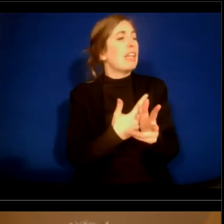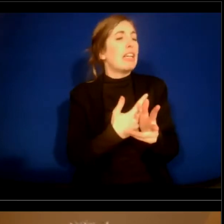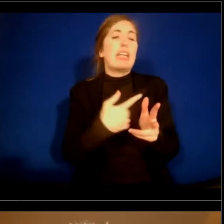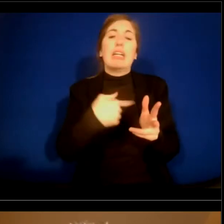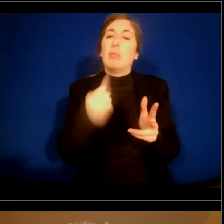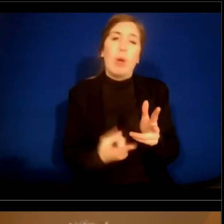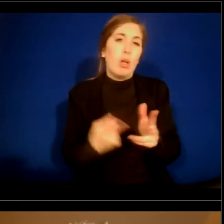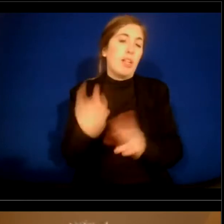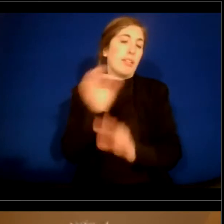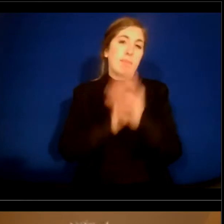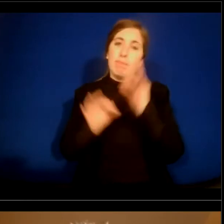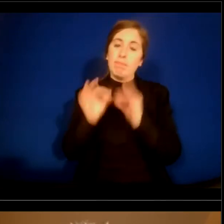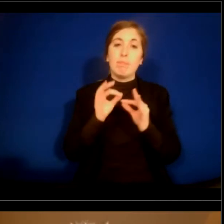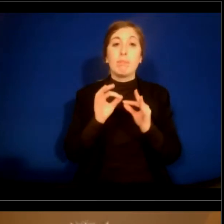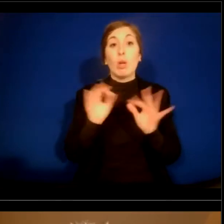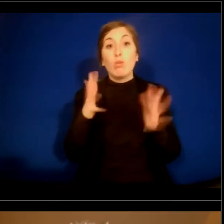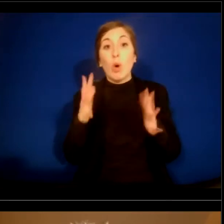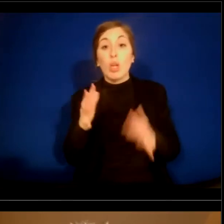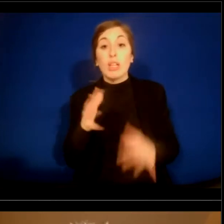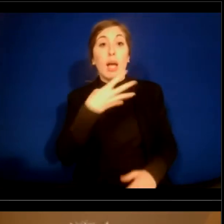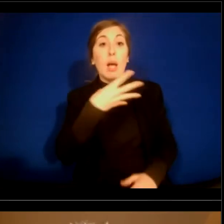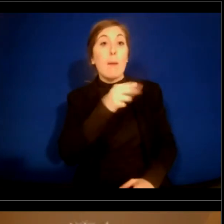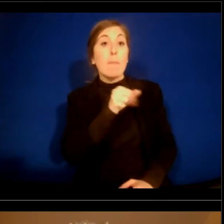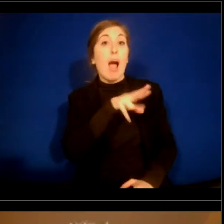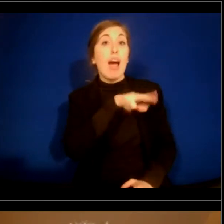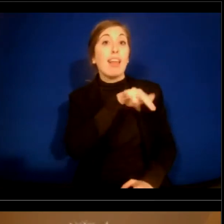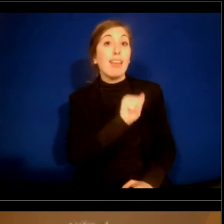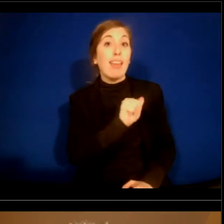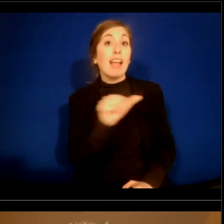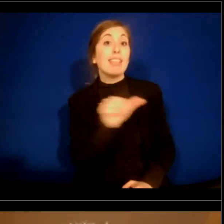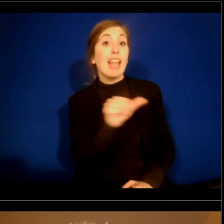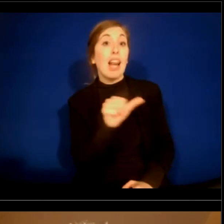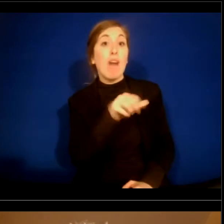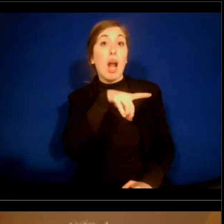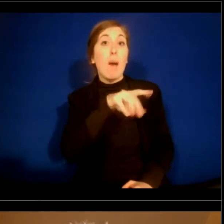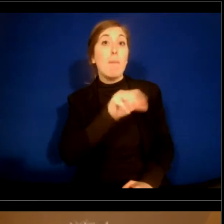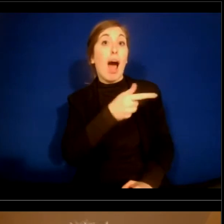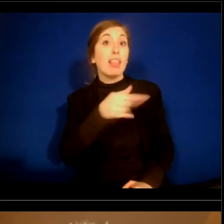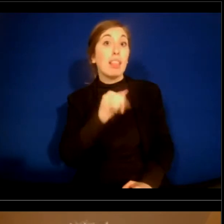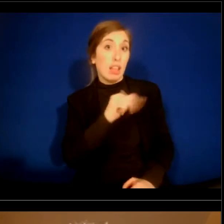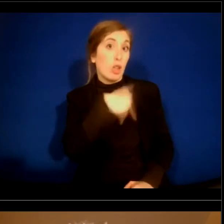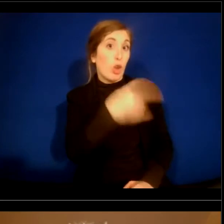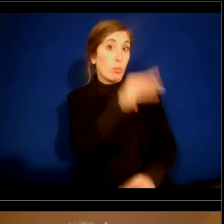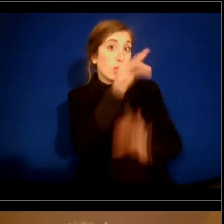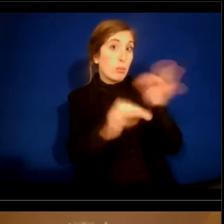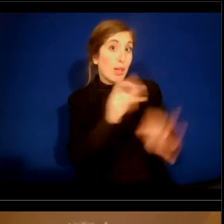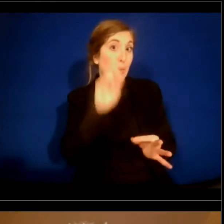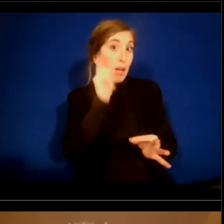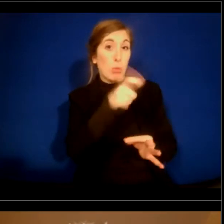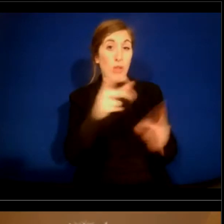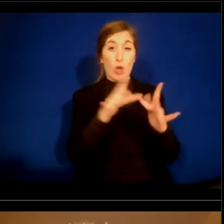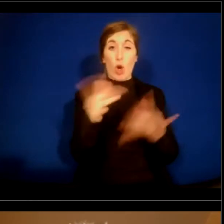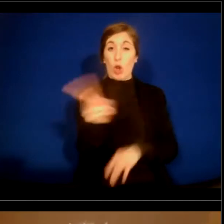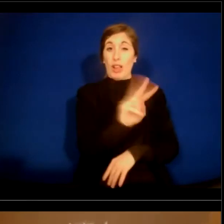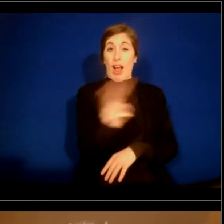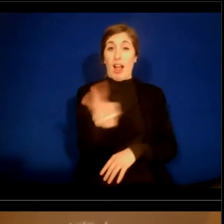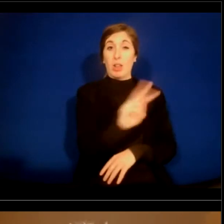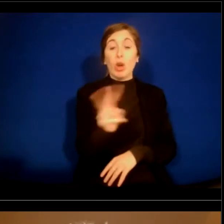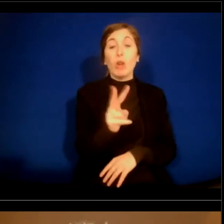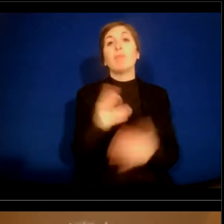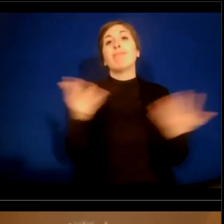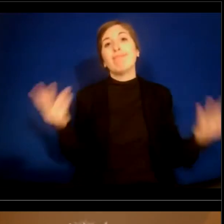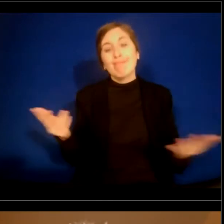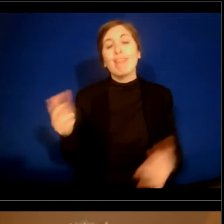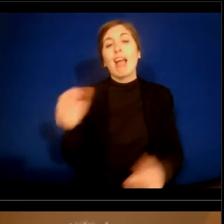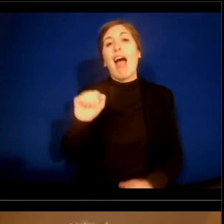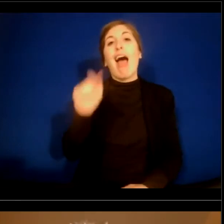Silvana Patti, magari, che ha tenuto i contatti direttamente con lei, ve lo potrà dire meglio di me. Ecco, ci ha spiegato che questa sera ha cercato di spostarsi